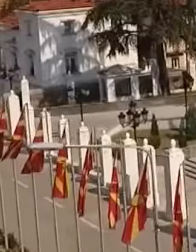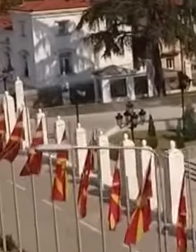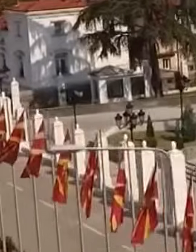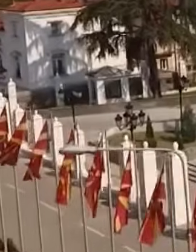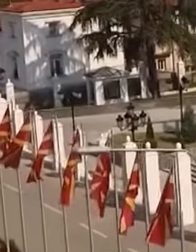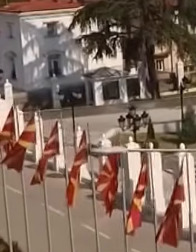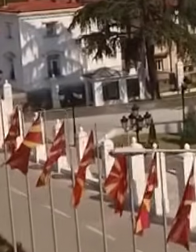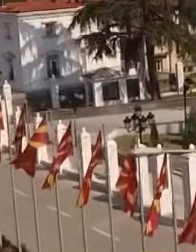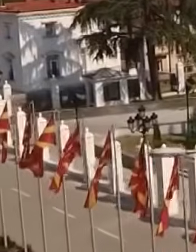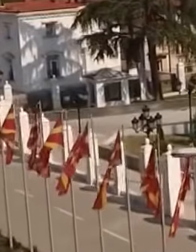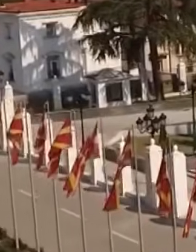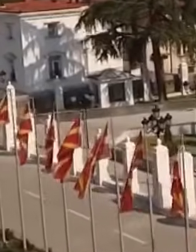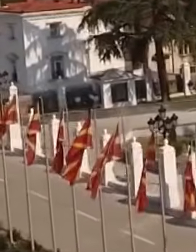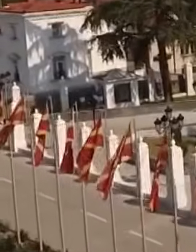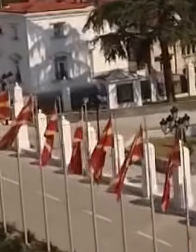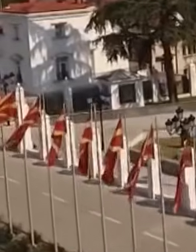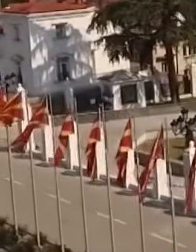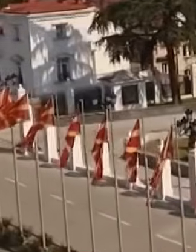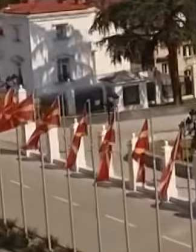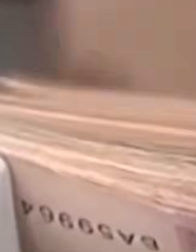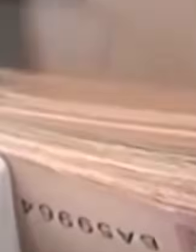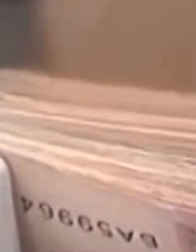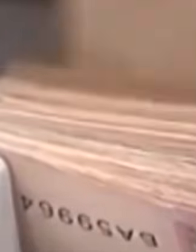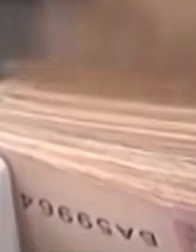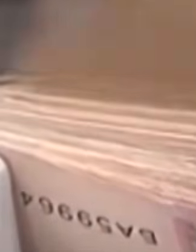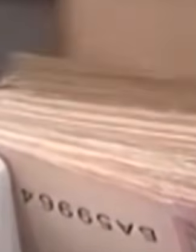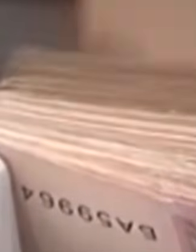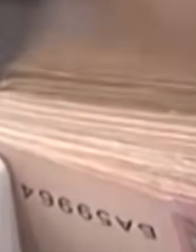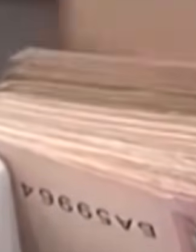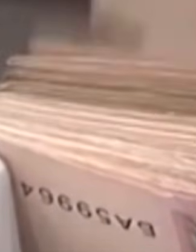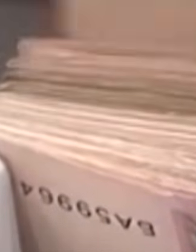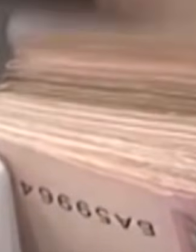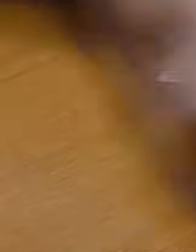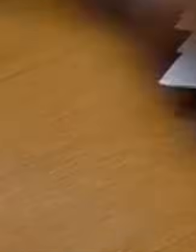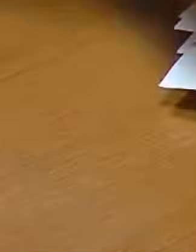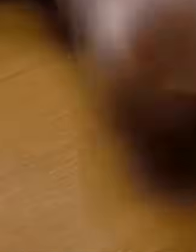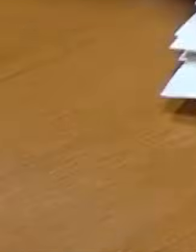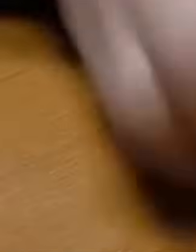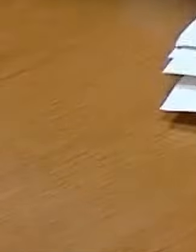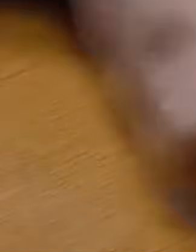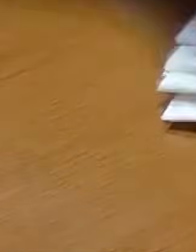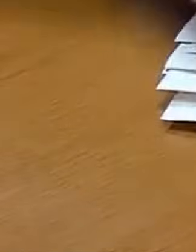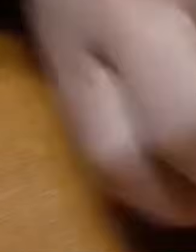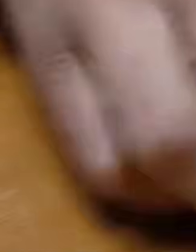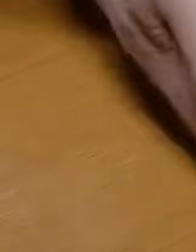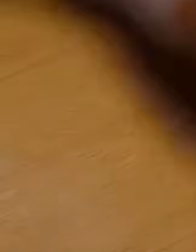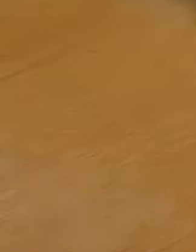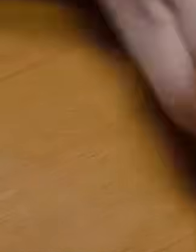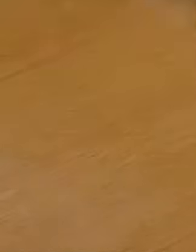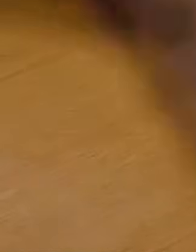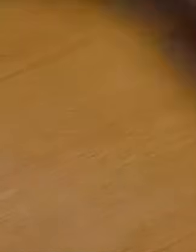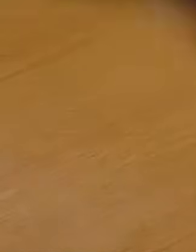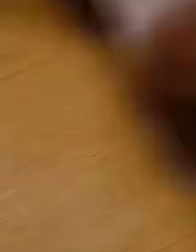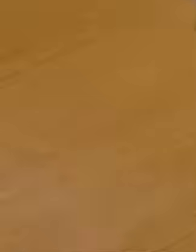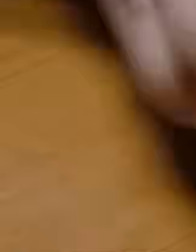граѓаните. До крајот на годинава владата проектира инфлацијата да се задржи до 3%, а можно е да падне и под овој процент.